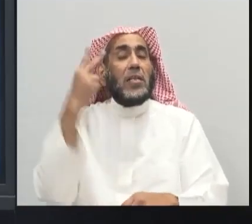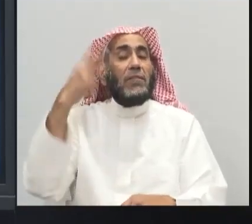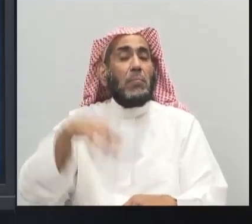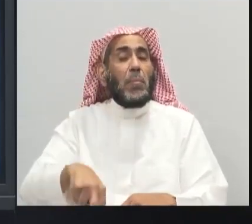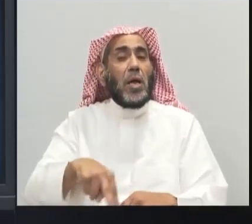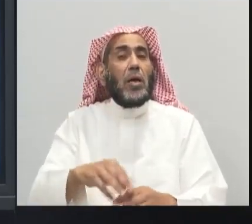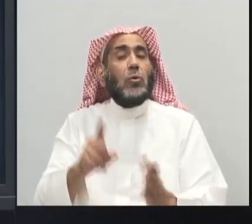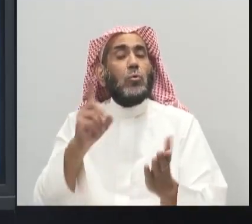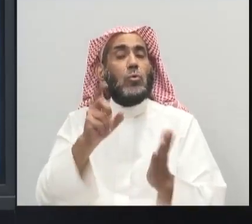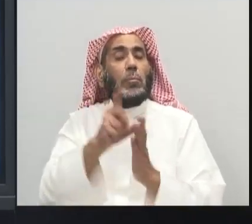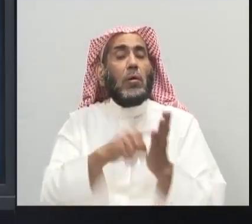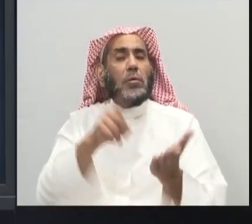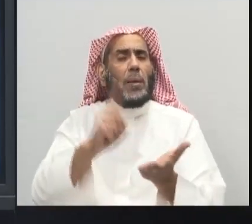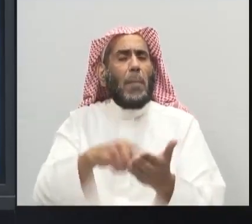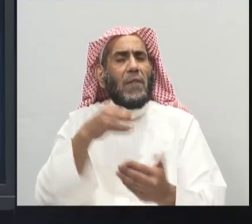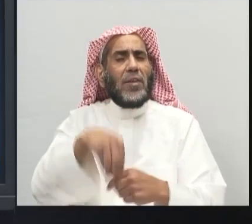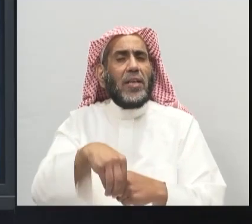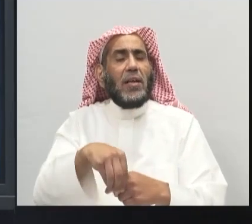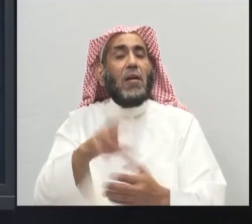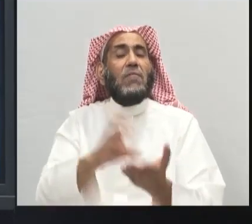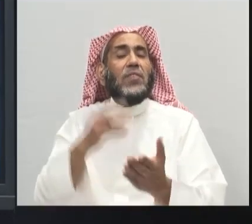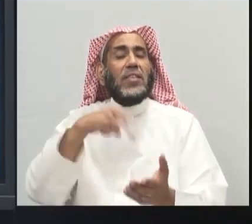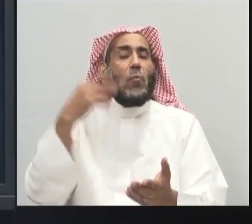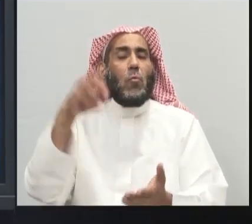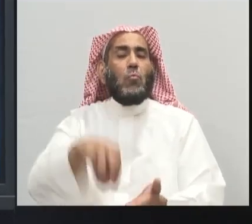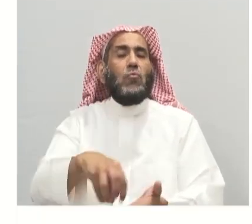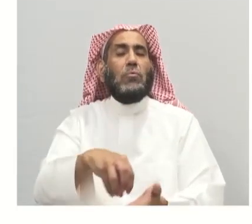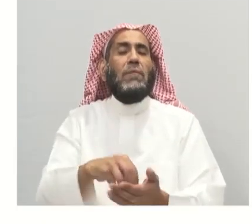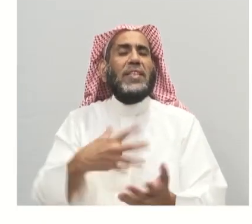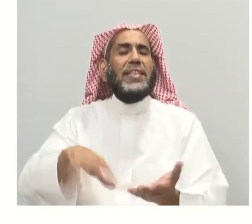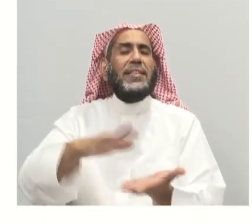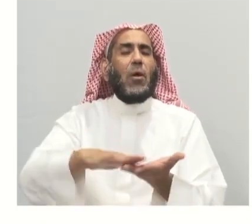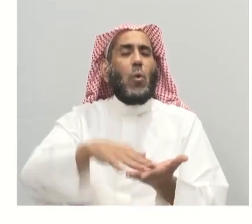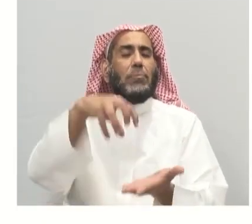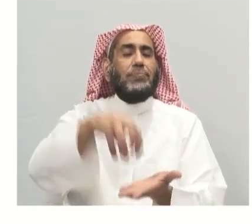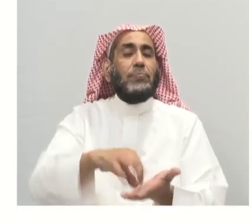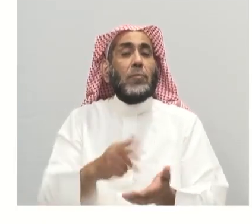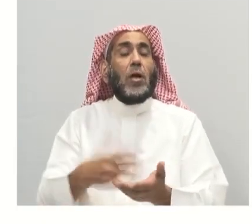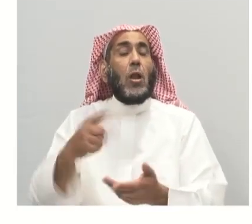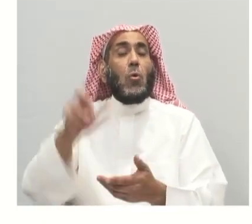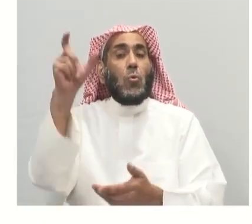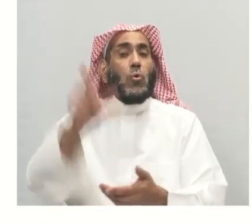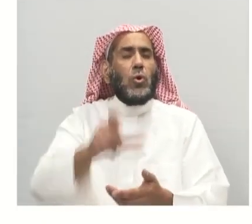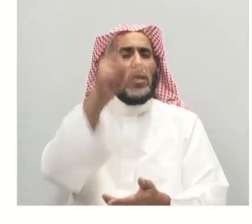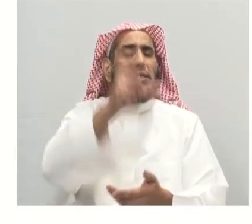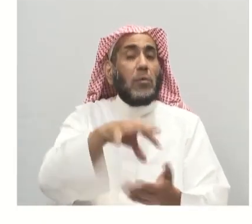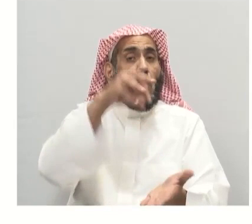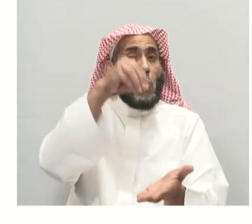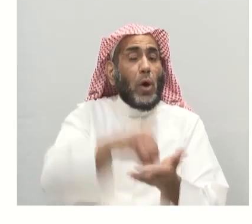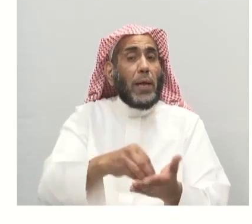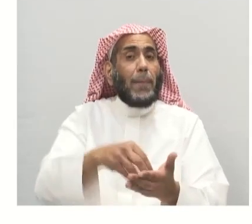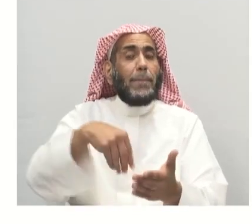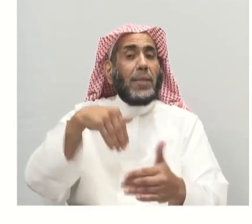فانه يطبق نطاق تطبيق القانون في الدوله فعلى كل شخص مقيم داخل اقليم هذه